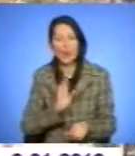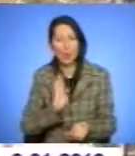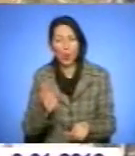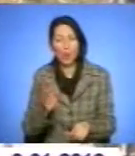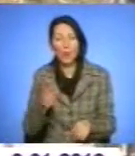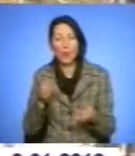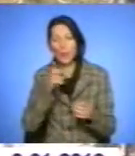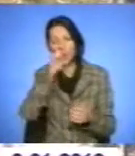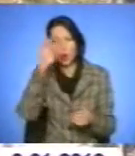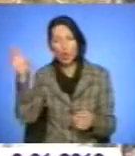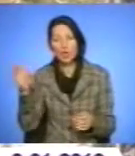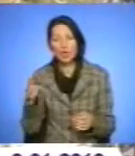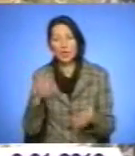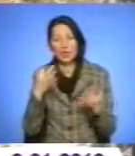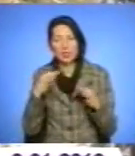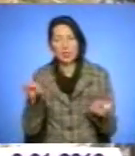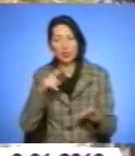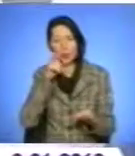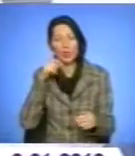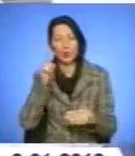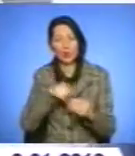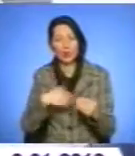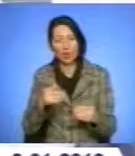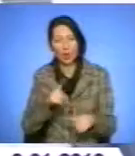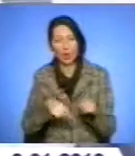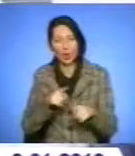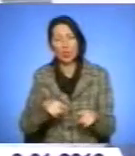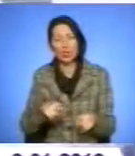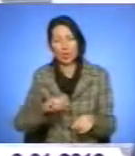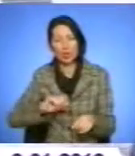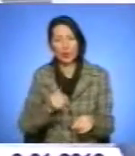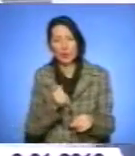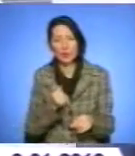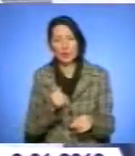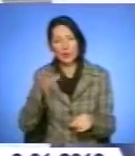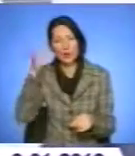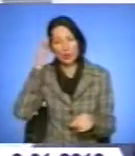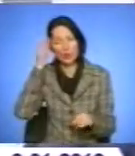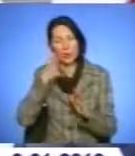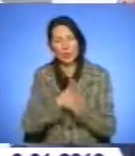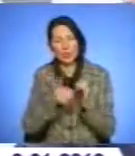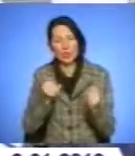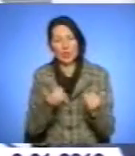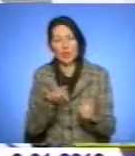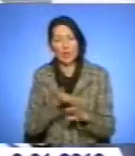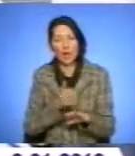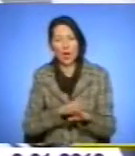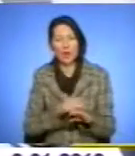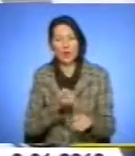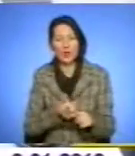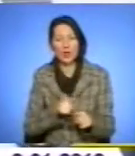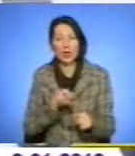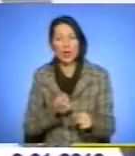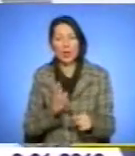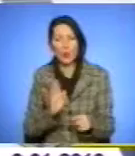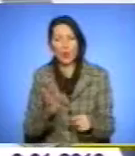України, переконані його родичі та побратими. Усвідомити нам це зараз, мабуть, навіть важко, яка це була відповідальність,